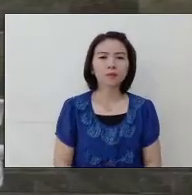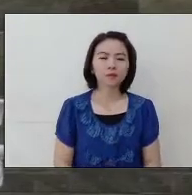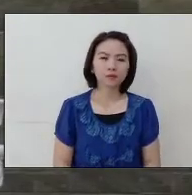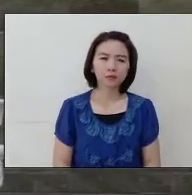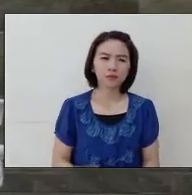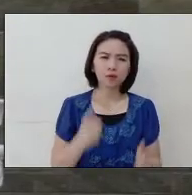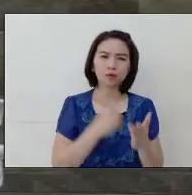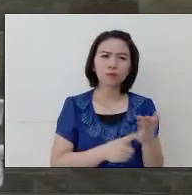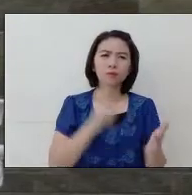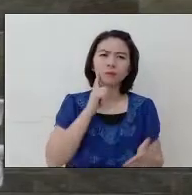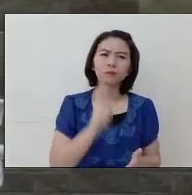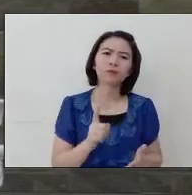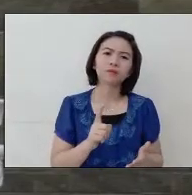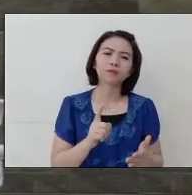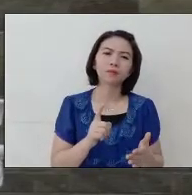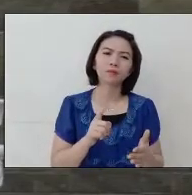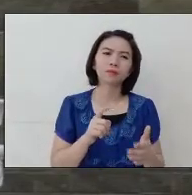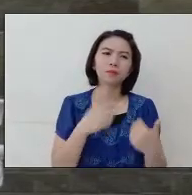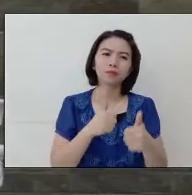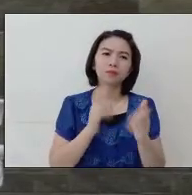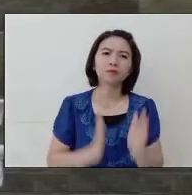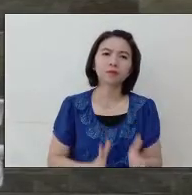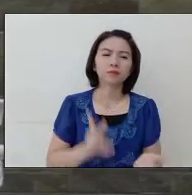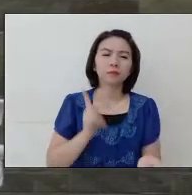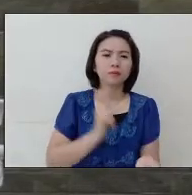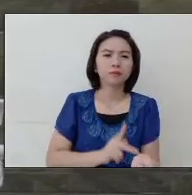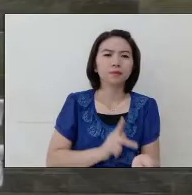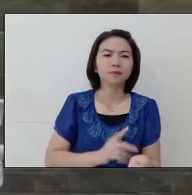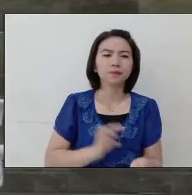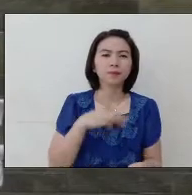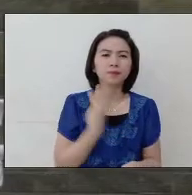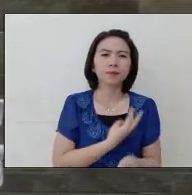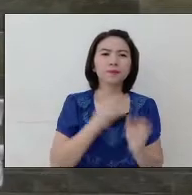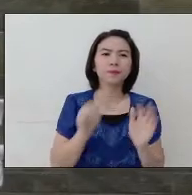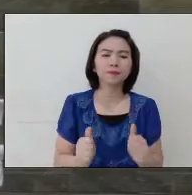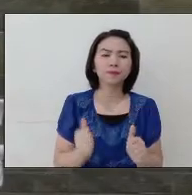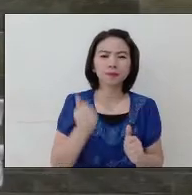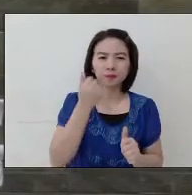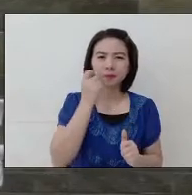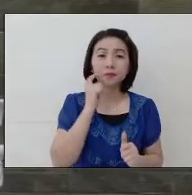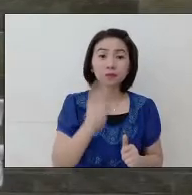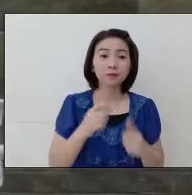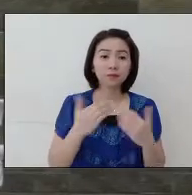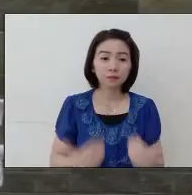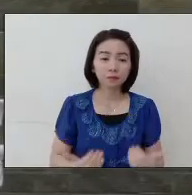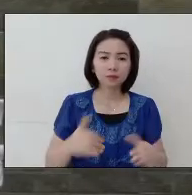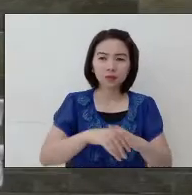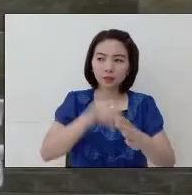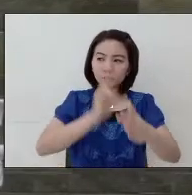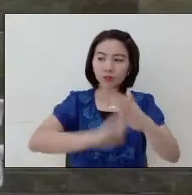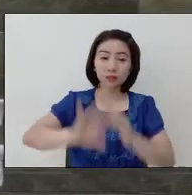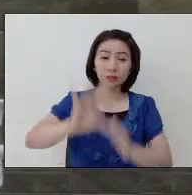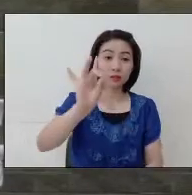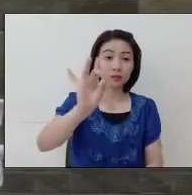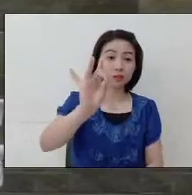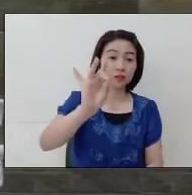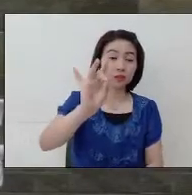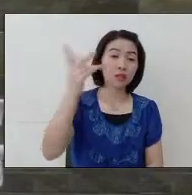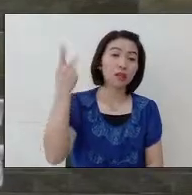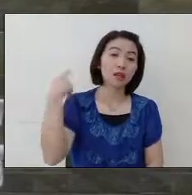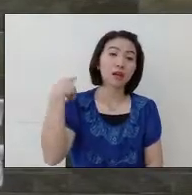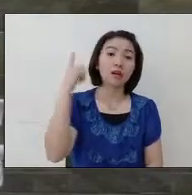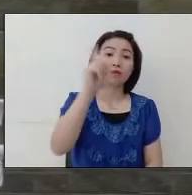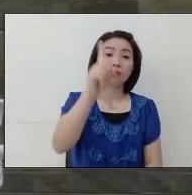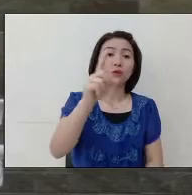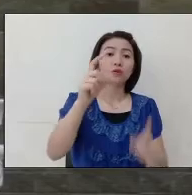kapatid? Tandaan niyo po ito. Makikita po natin ang sabi ni Paul. Sabi ko nga po sa inyo, verse number 8, there is a very important one